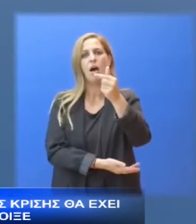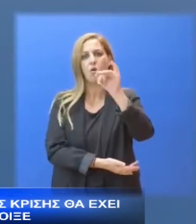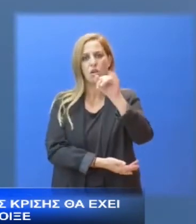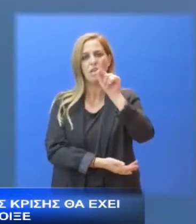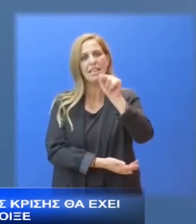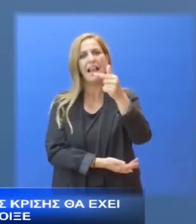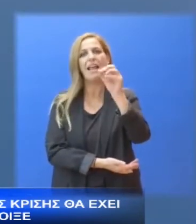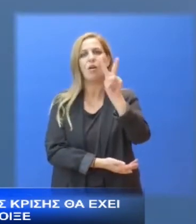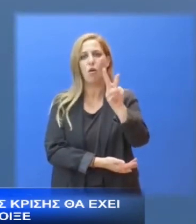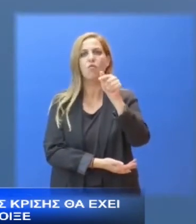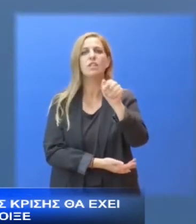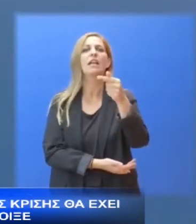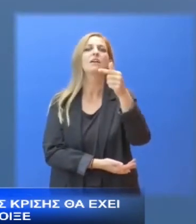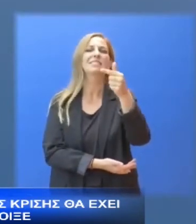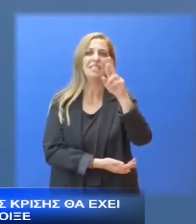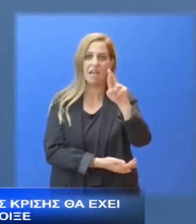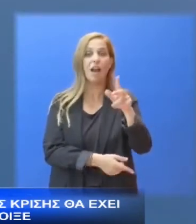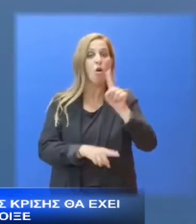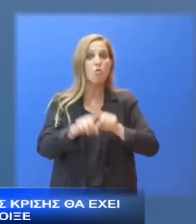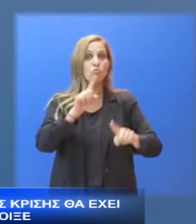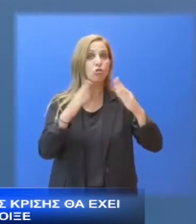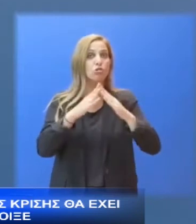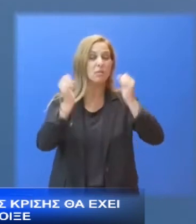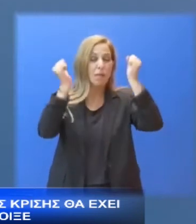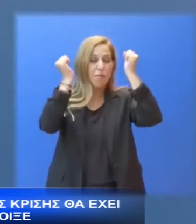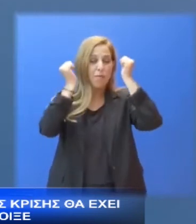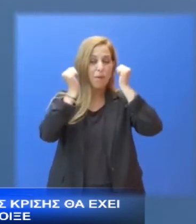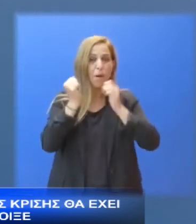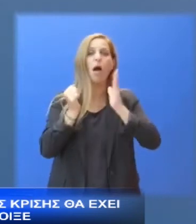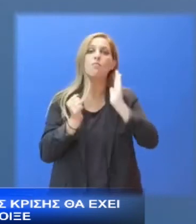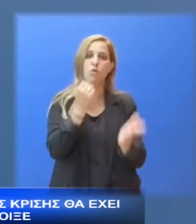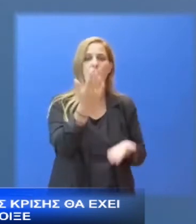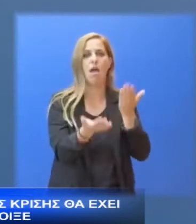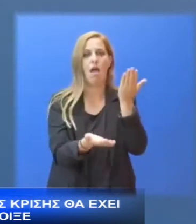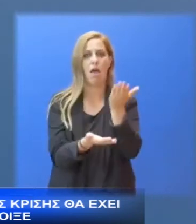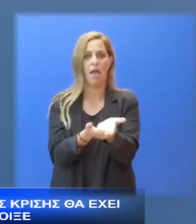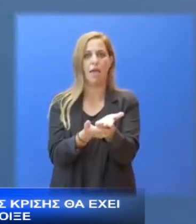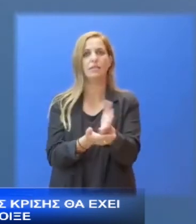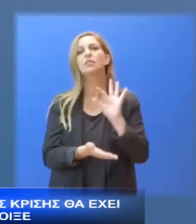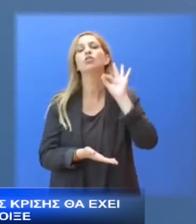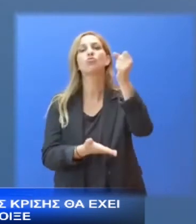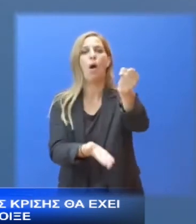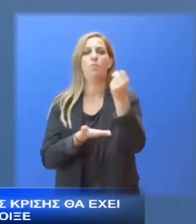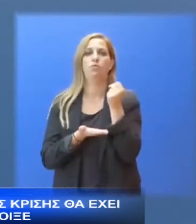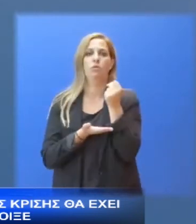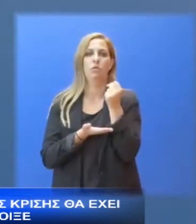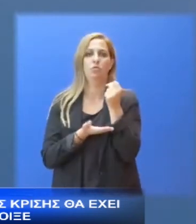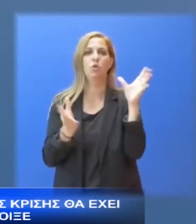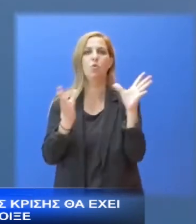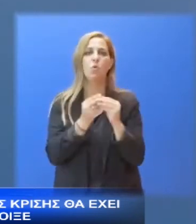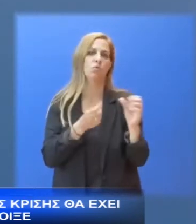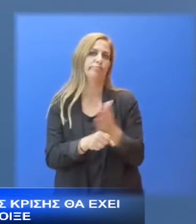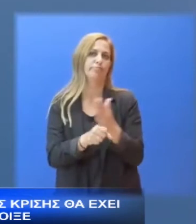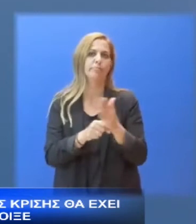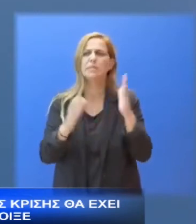arogi.gov.gr μέσω της οποίας οι πληγέντες από τις πυρκαγιές θα μπορούν να υποβάλουν αίτηση ώστε να λάβουν αποζημιώσεις για τις φθορές που έχουν υποστεί